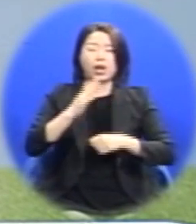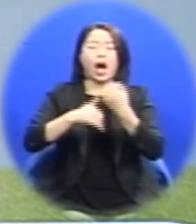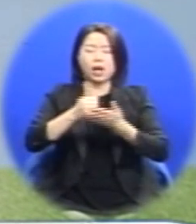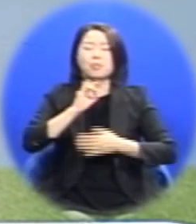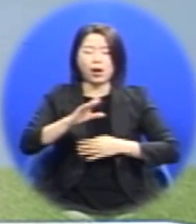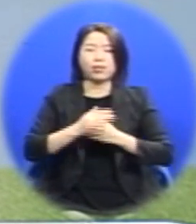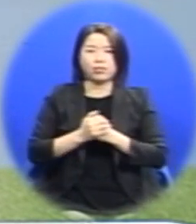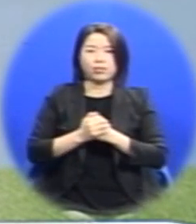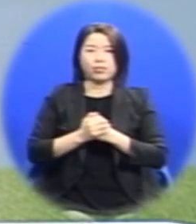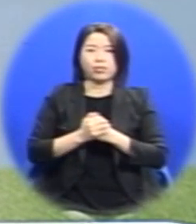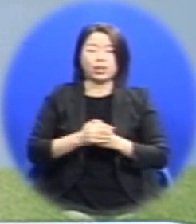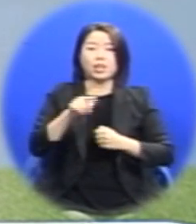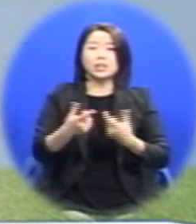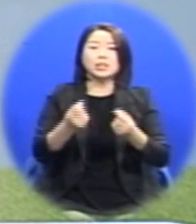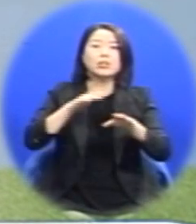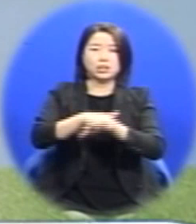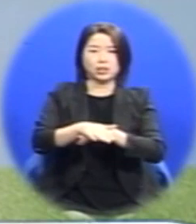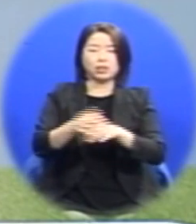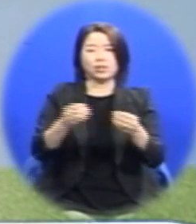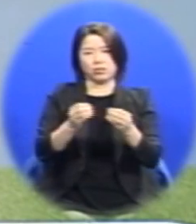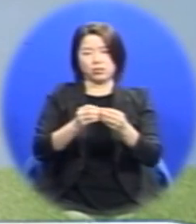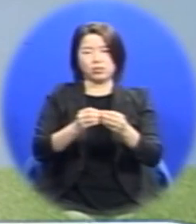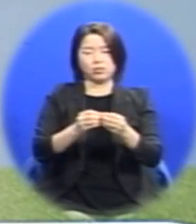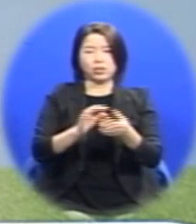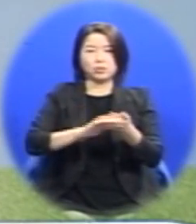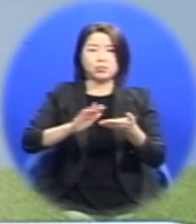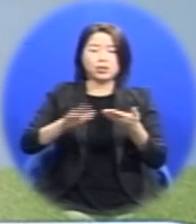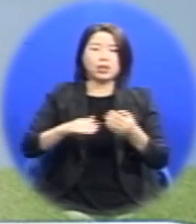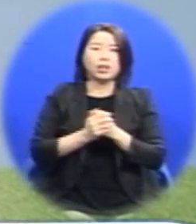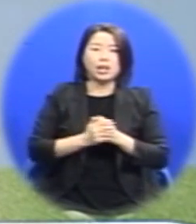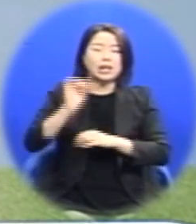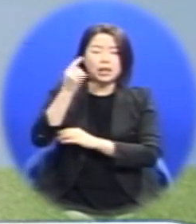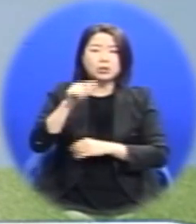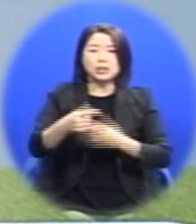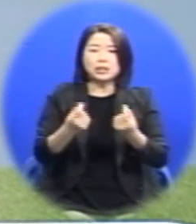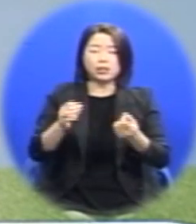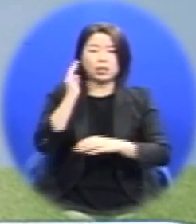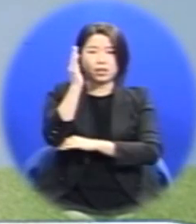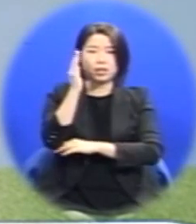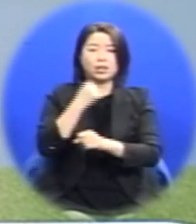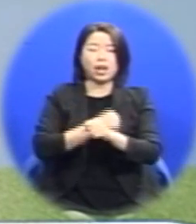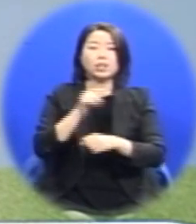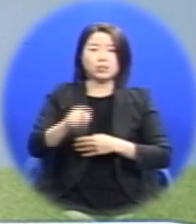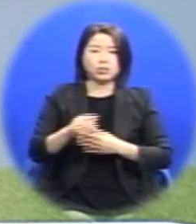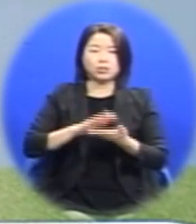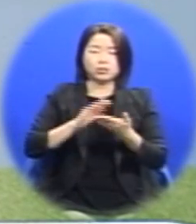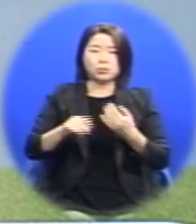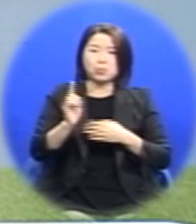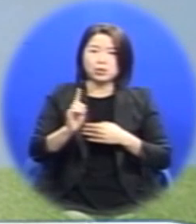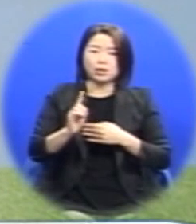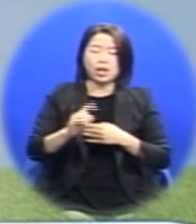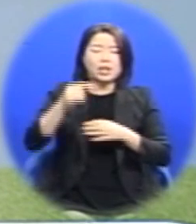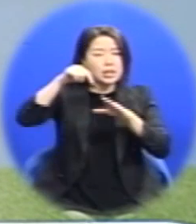하나님만. 네, 그런 식의 분위기죠. 여러분, 다윗이 이렇게 이야기하는 것은 우리가 좀